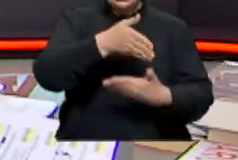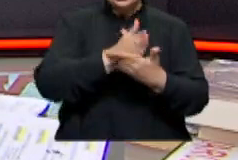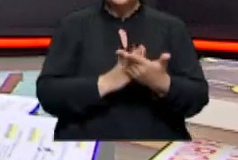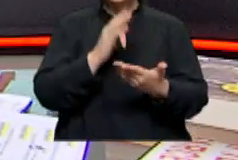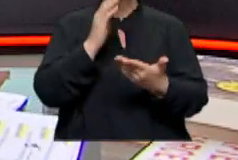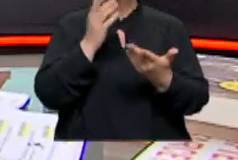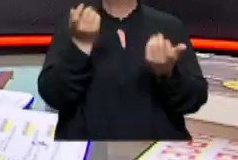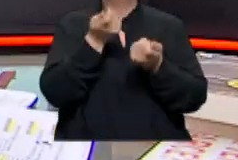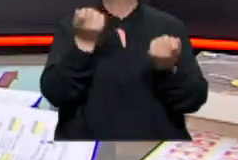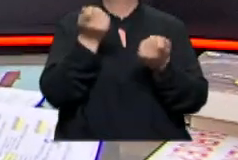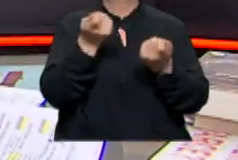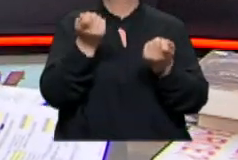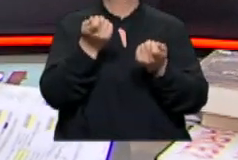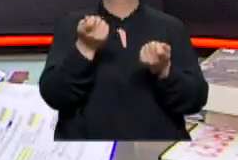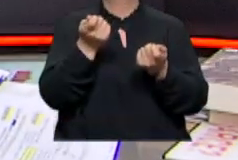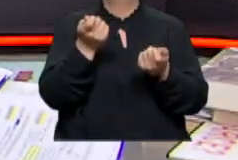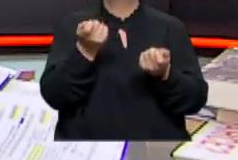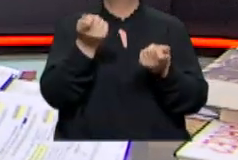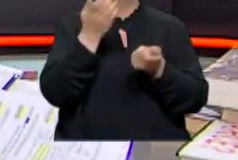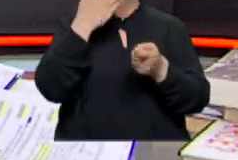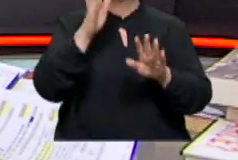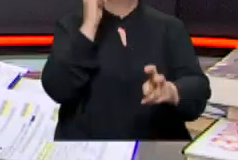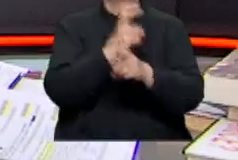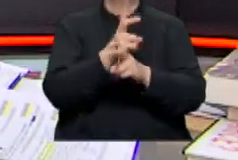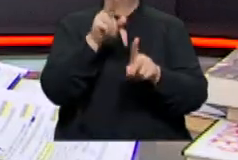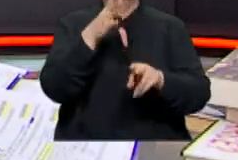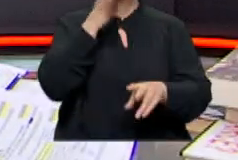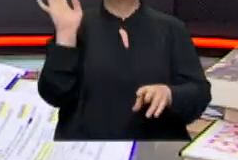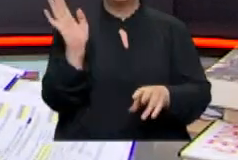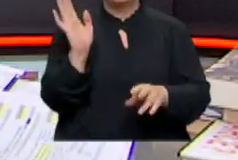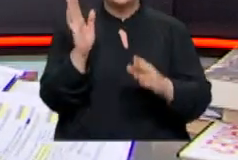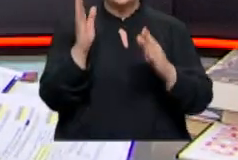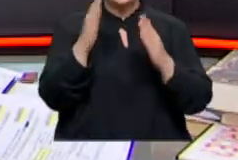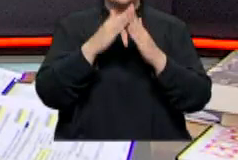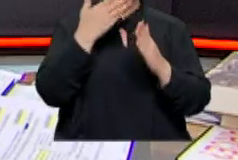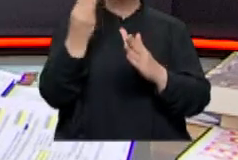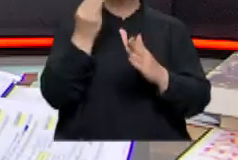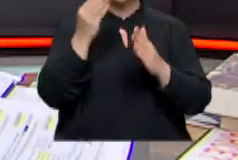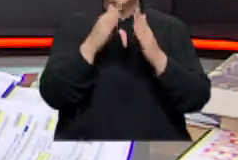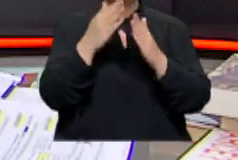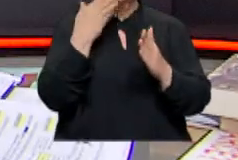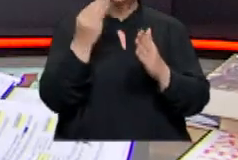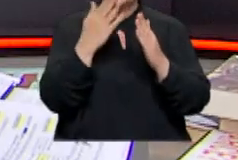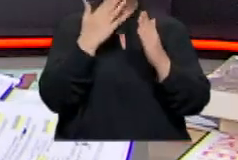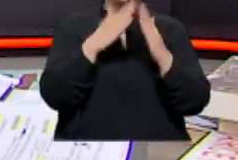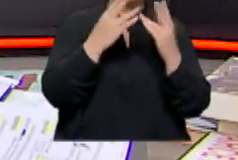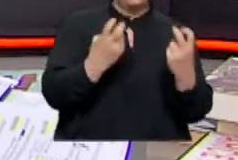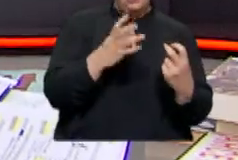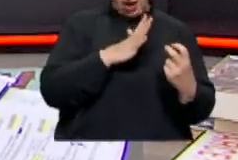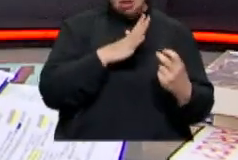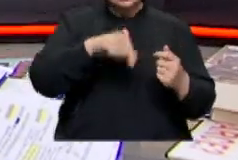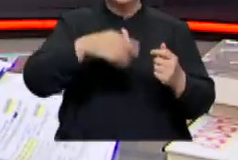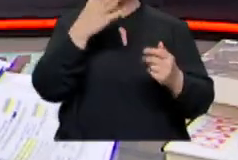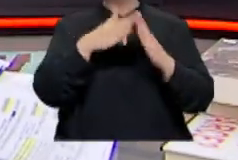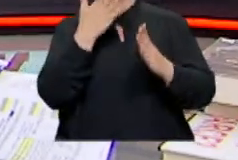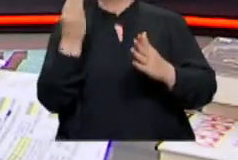yarısı hiç iş piyasasında hiçbir yerde yok, bilinmiyor. Ev gençleri falan var. Ev genci, ev hanımı, ev genci diye bir şey oldu